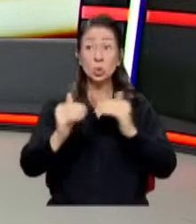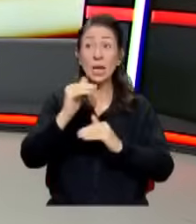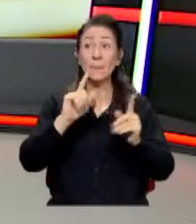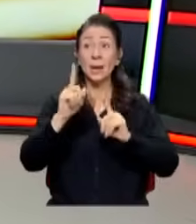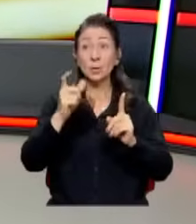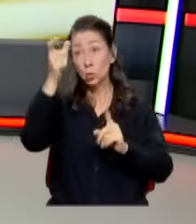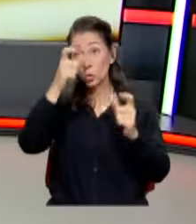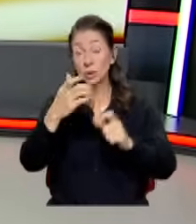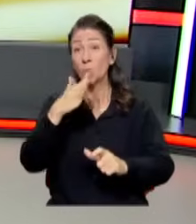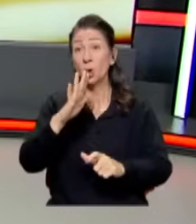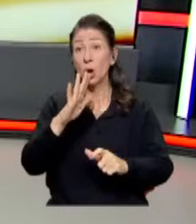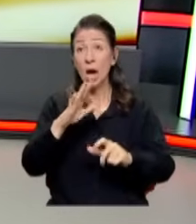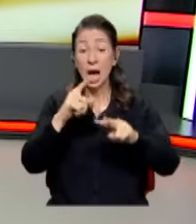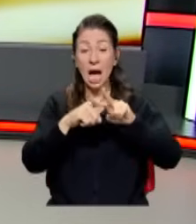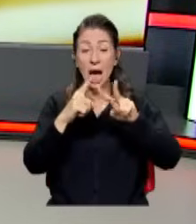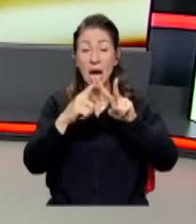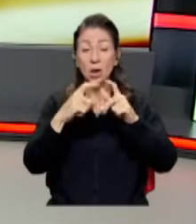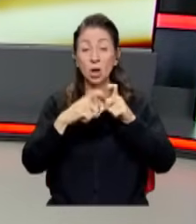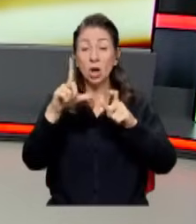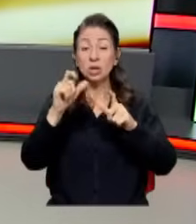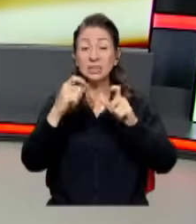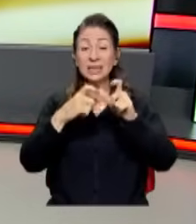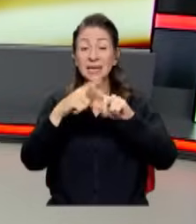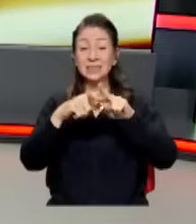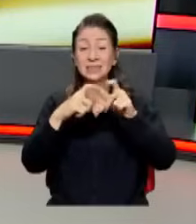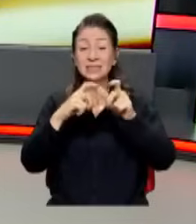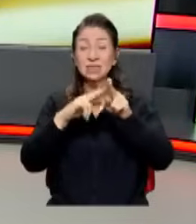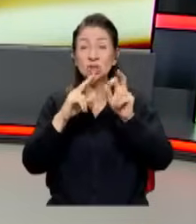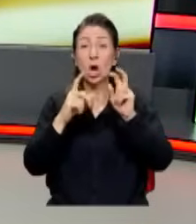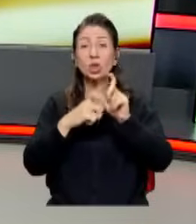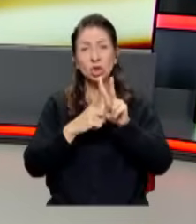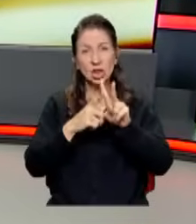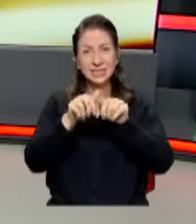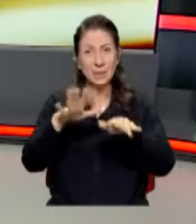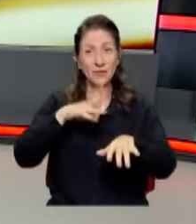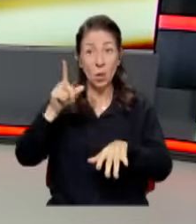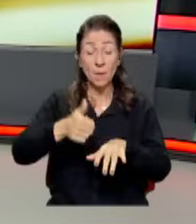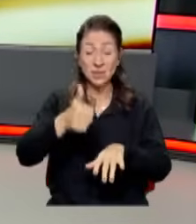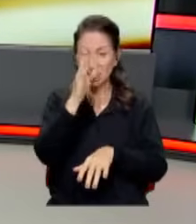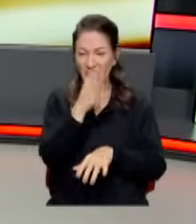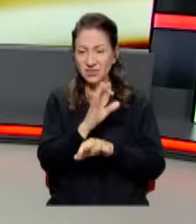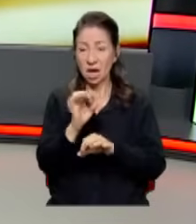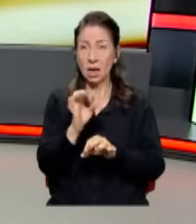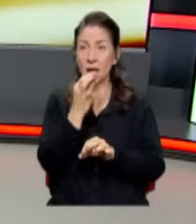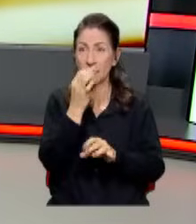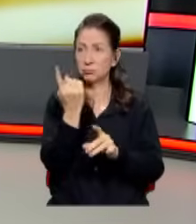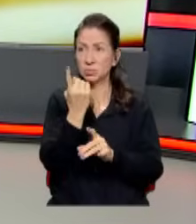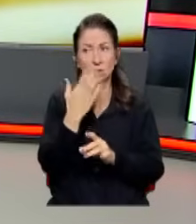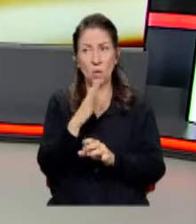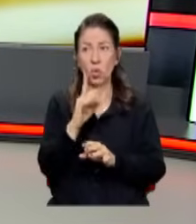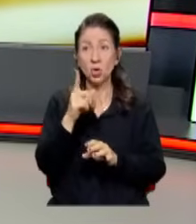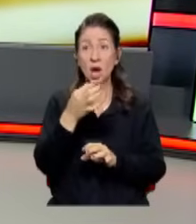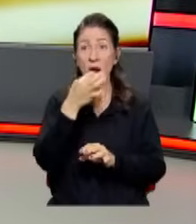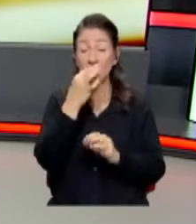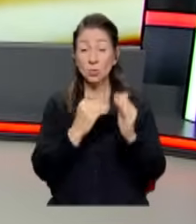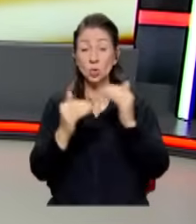yok. Anglo-Sakson sistemlerinde var. Olacaksa, ama orada başkanın tarafsızlığı, hakemliği diye bir şey söz konusu değil. Orada